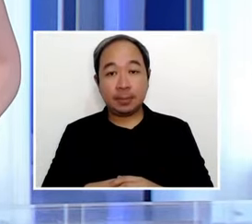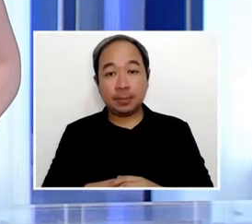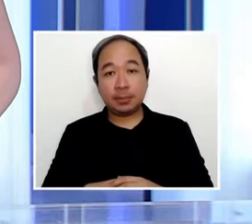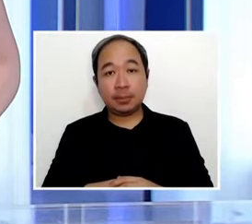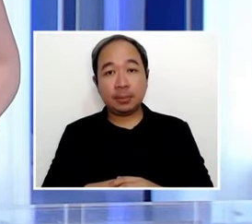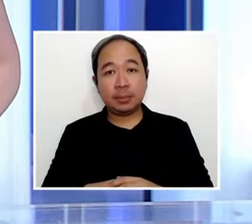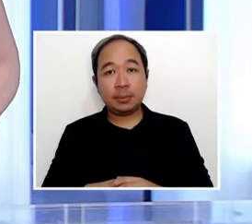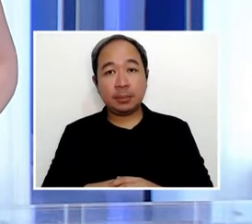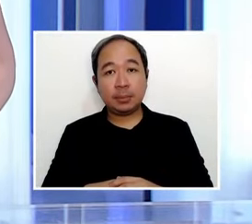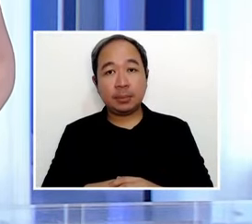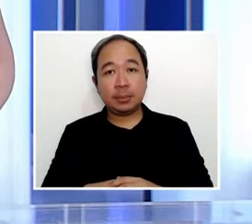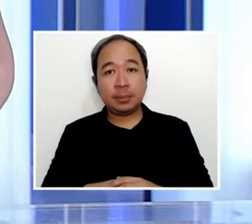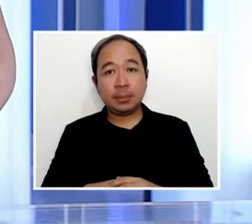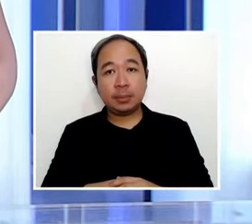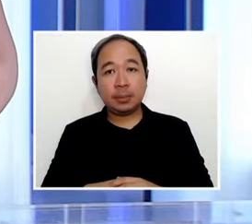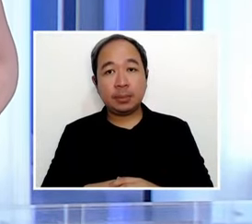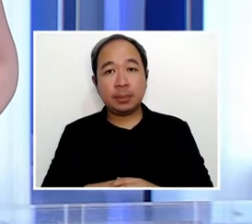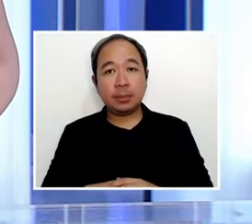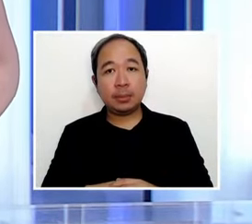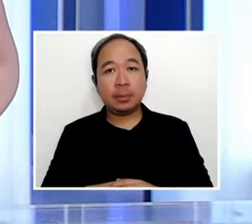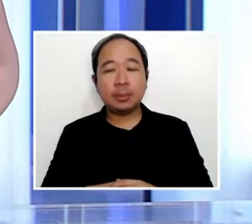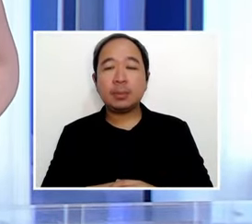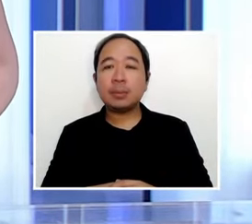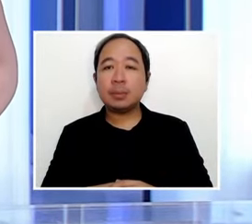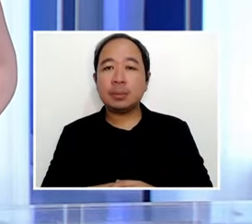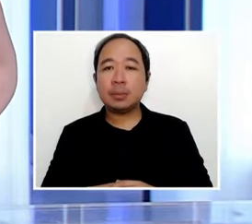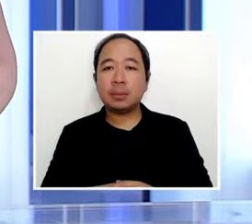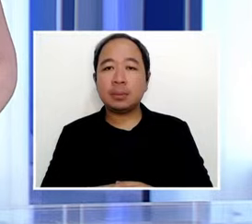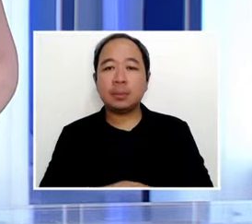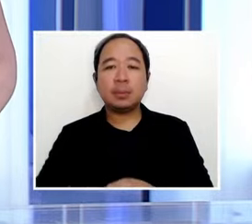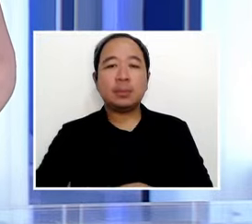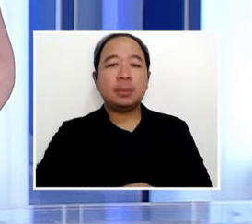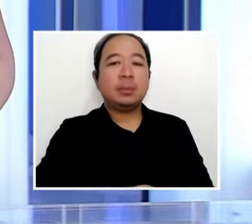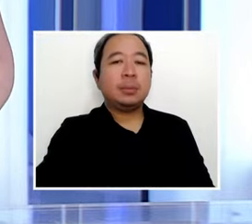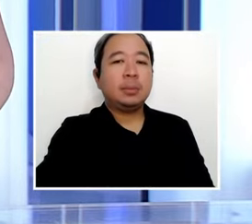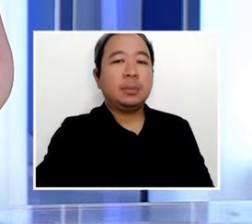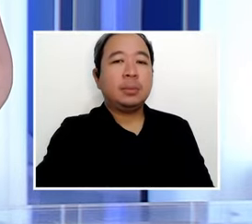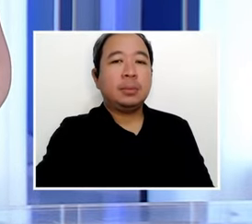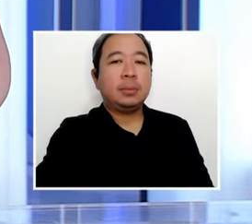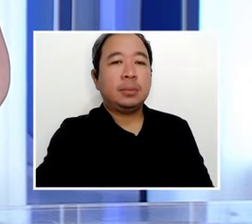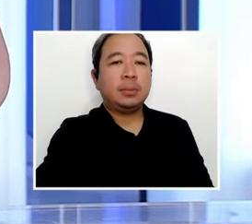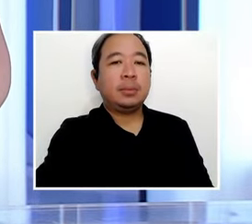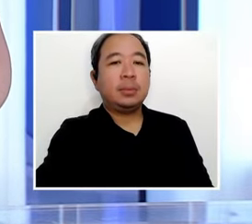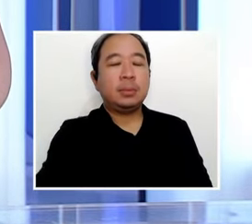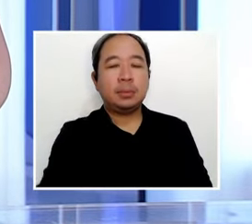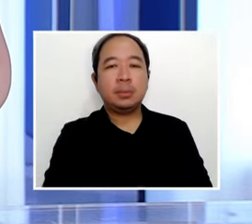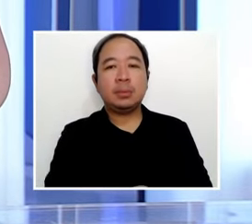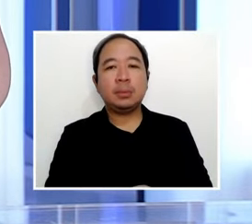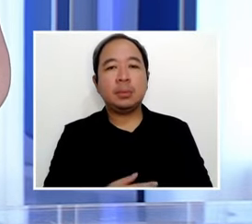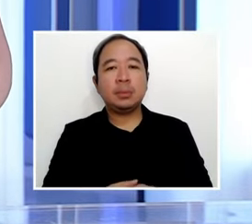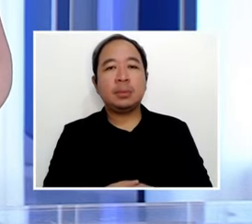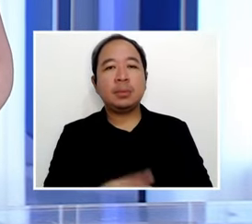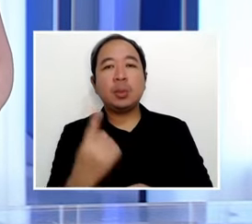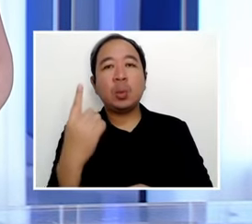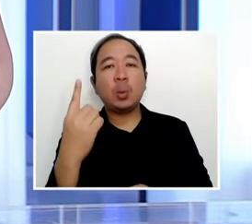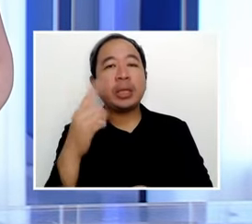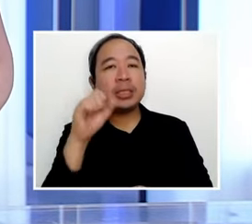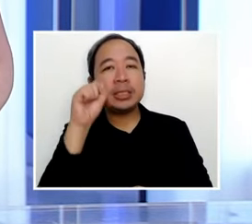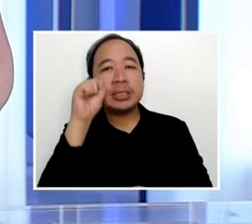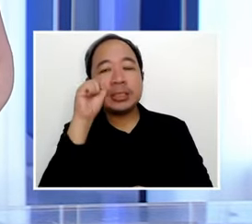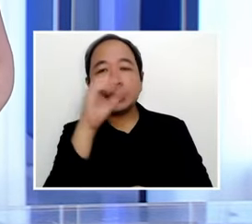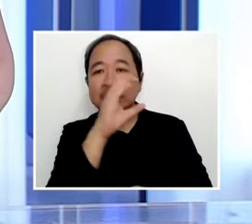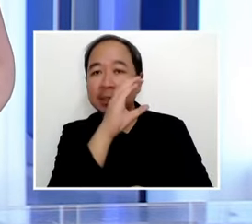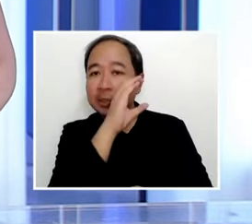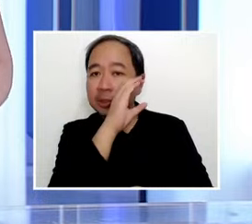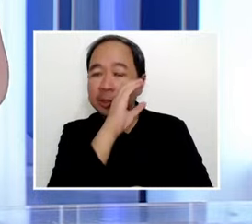Arestado ang dalawang lalaki na nagpanggap umanong empleyado ng Meralco para mangikil sa isang senior citizen sa